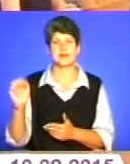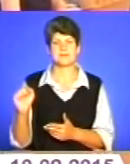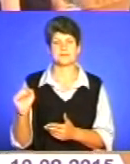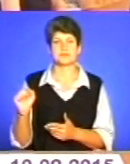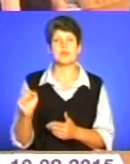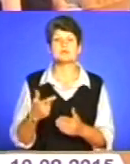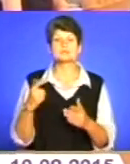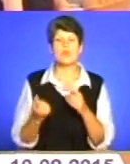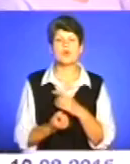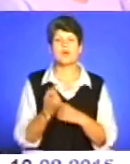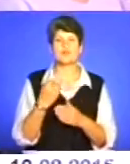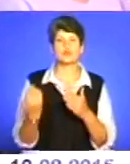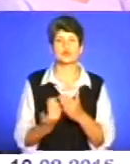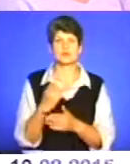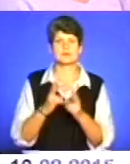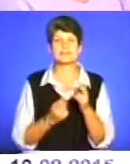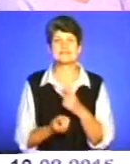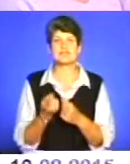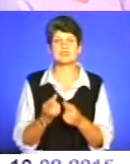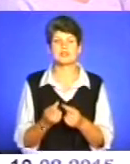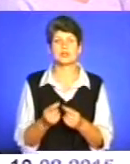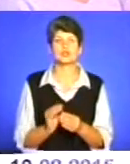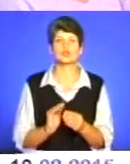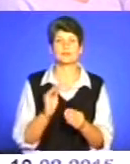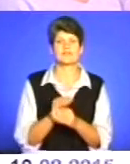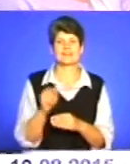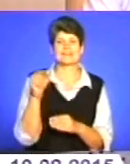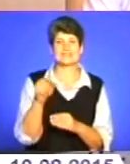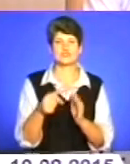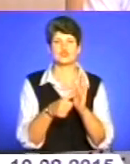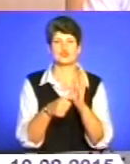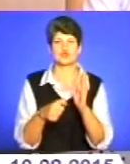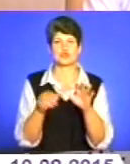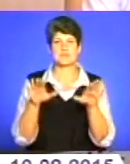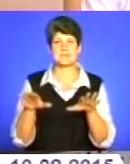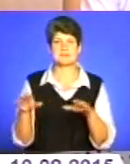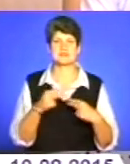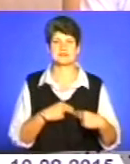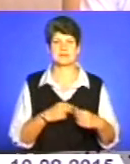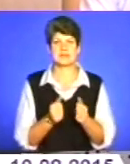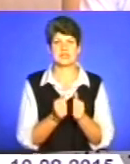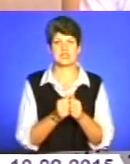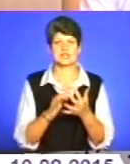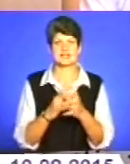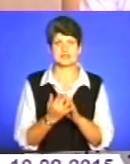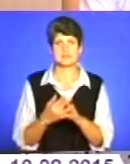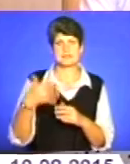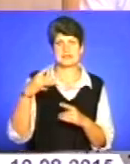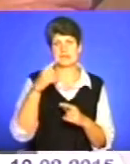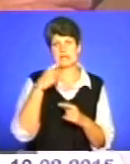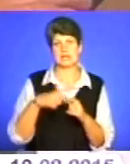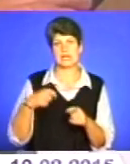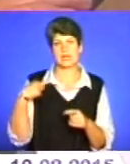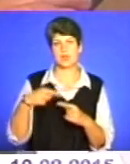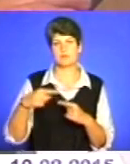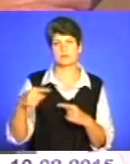появою нового підприємства з'являться додаткові 1600 робочих місць. Працівників з найближчих сіл у межах 50 кілометрів на